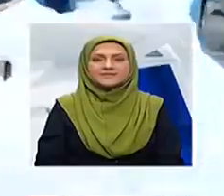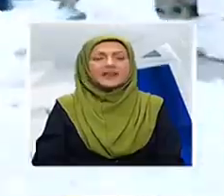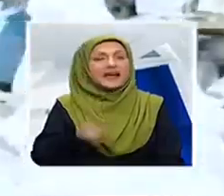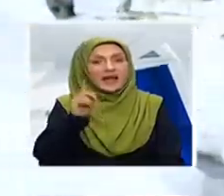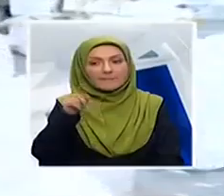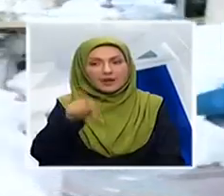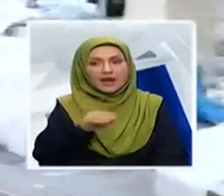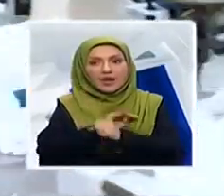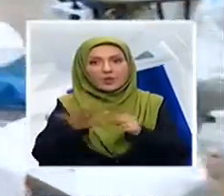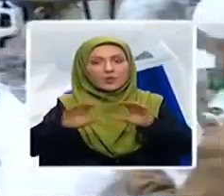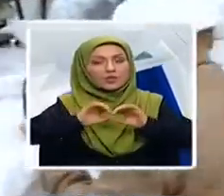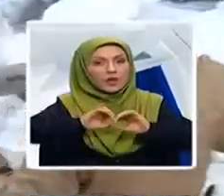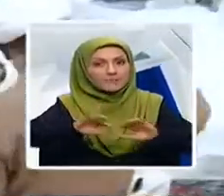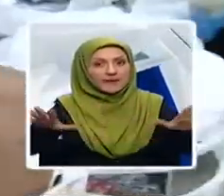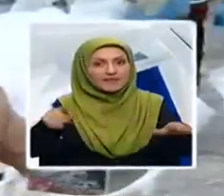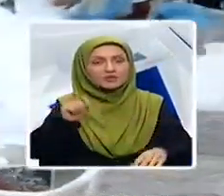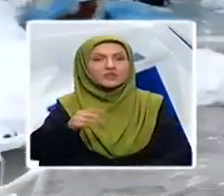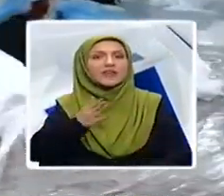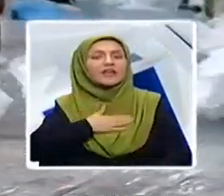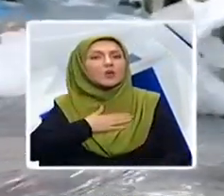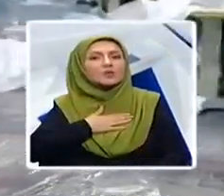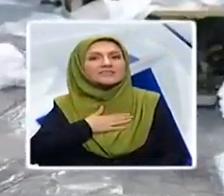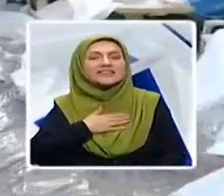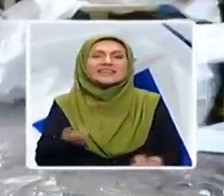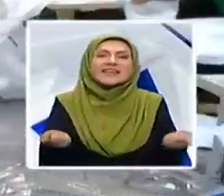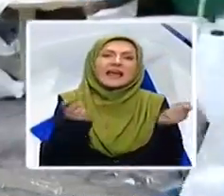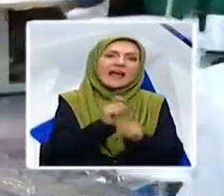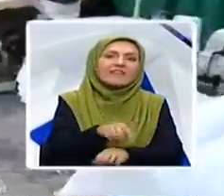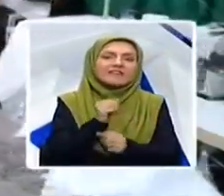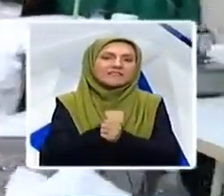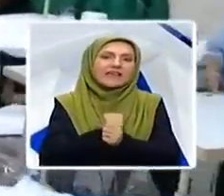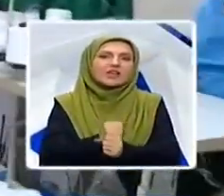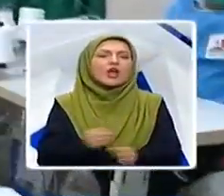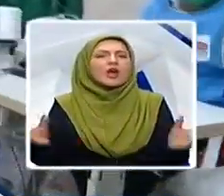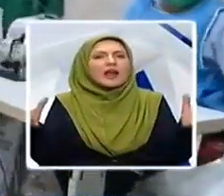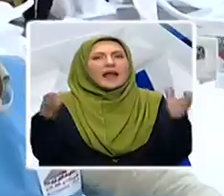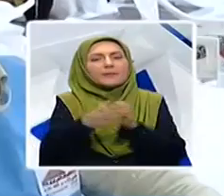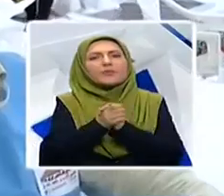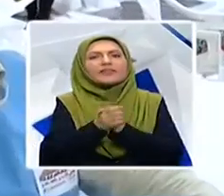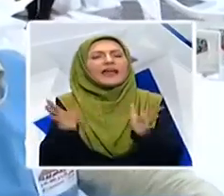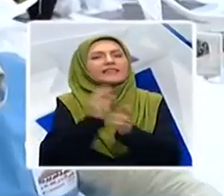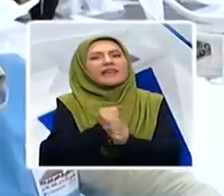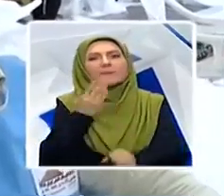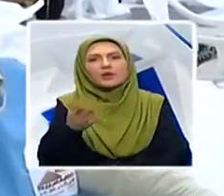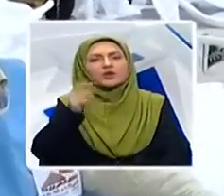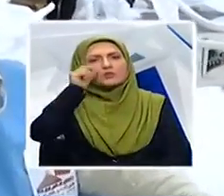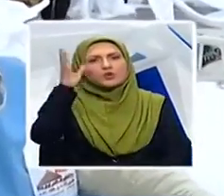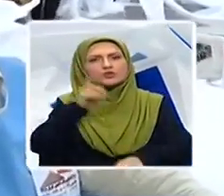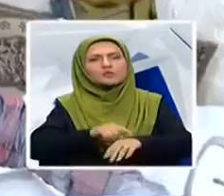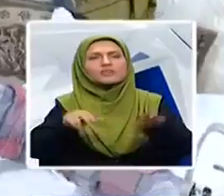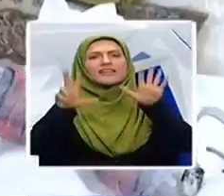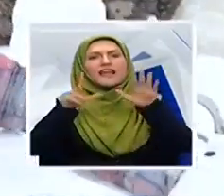اما حالا این حسینیه به مکانی برای دورهمی‌های جهادی تبدیل شده. صبح ساعت 8 میایم تا